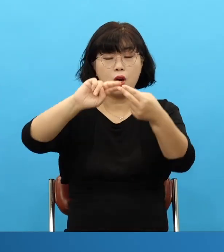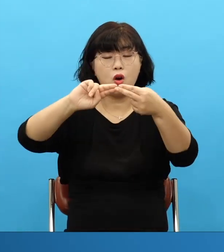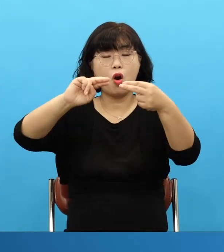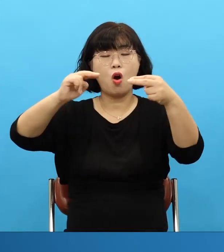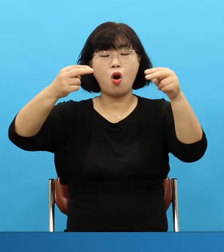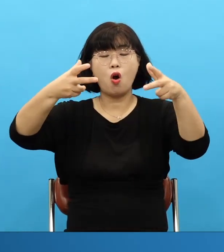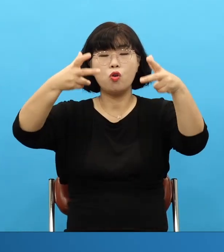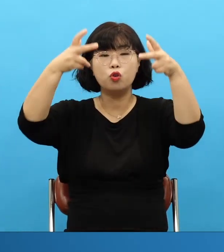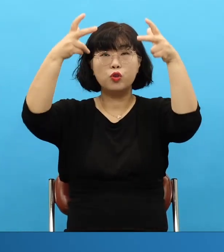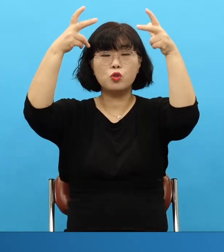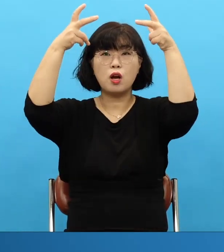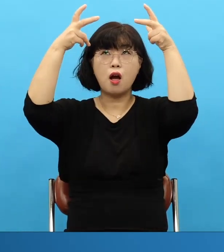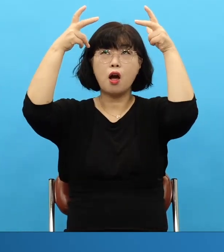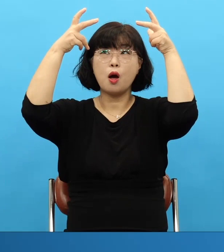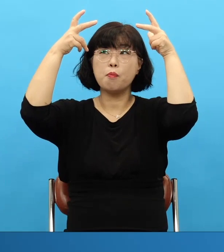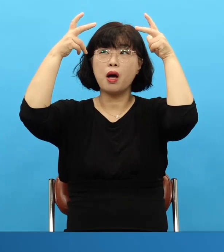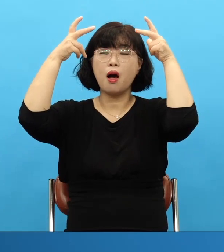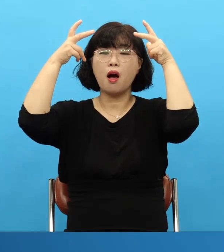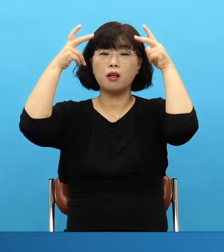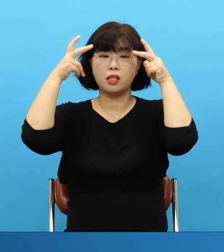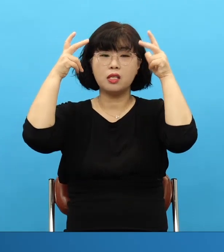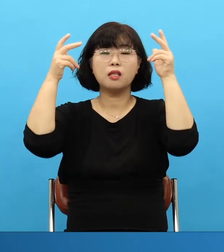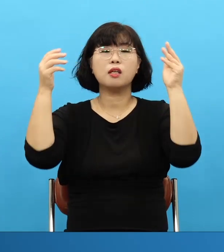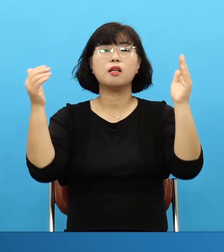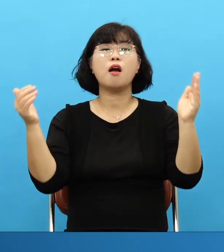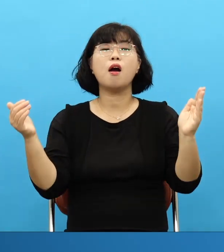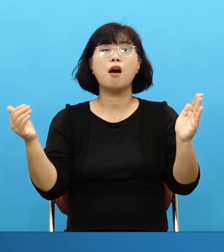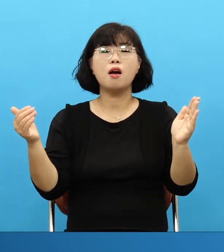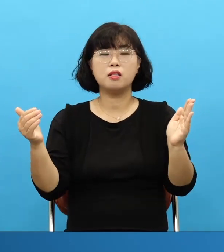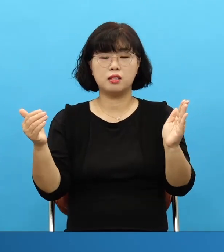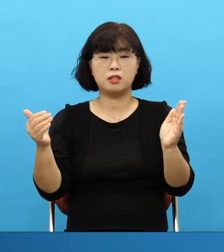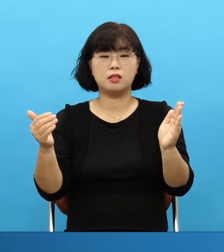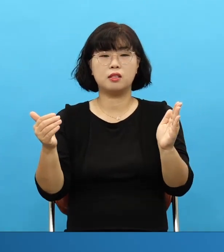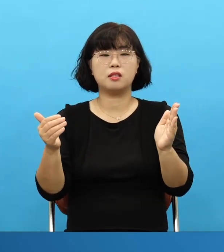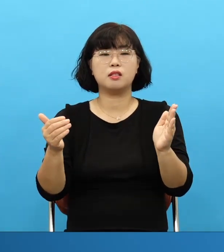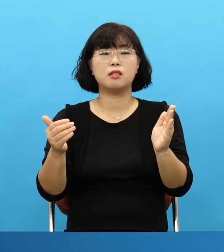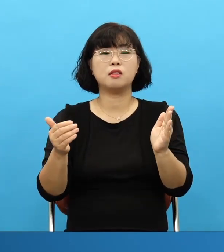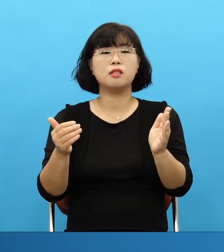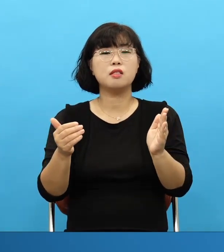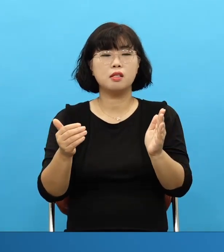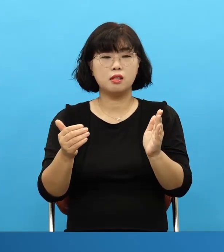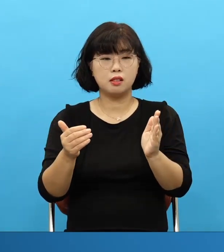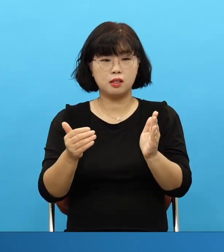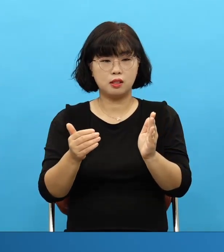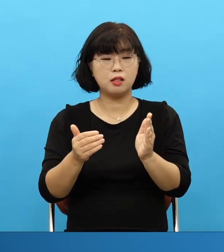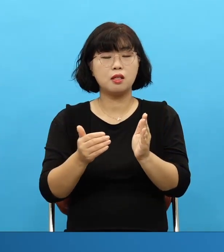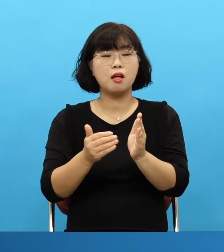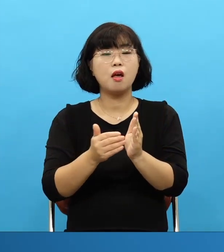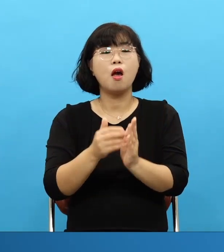빛난 별과 같기까지